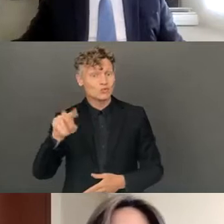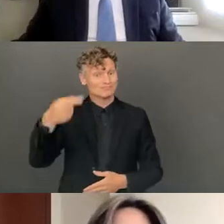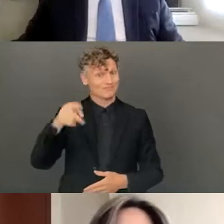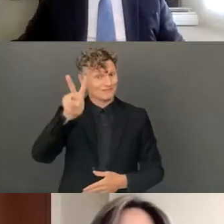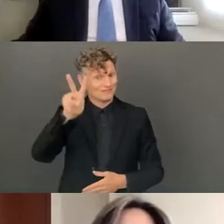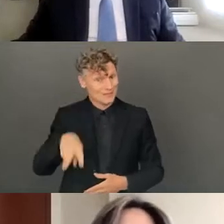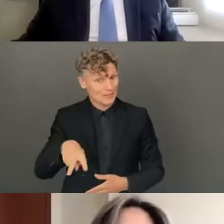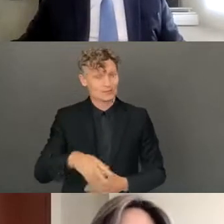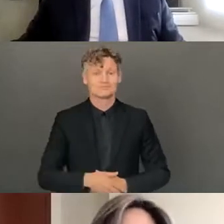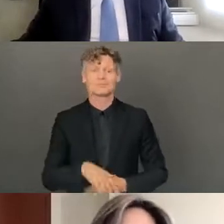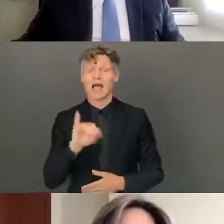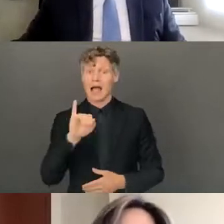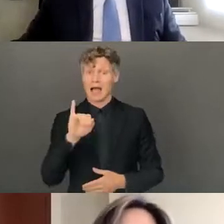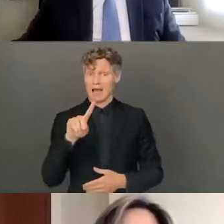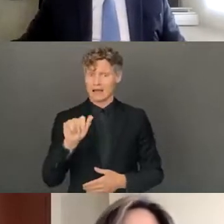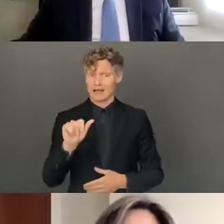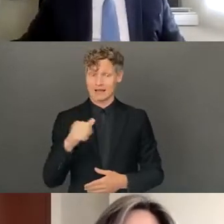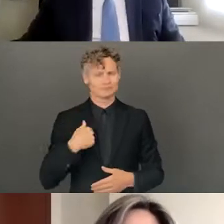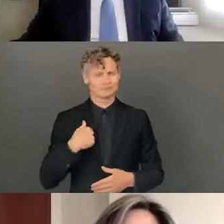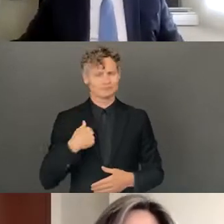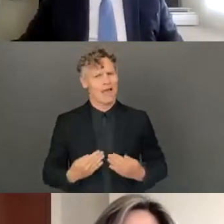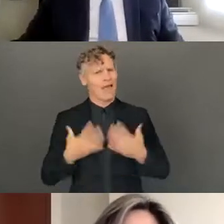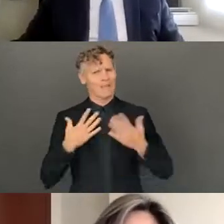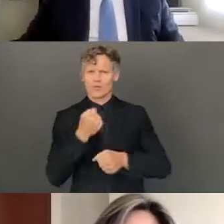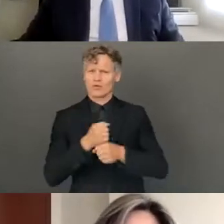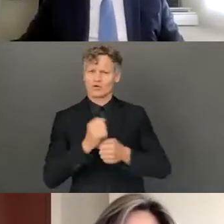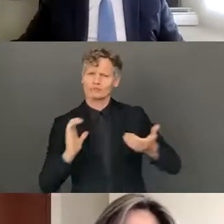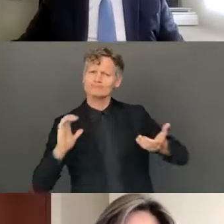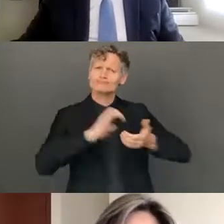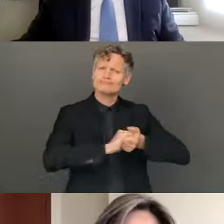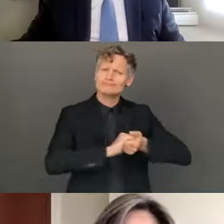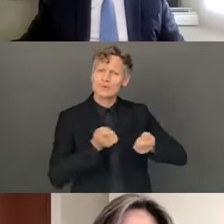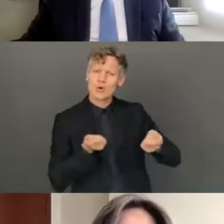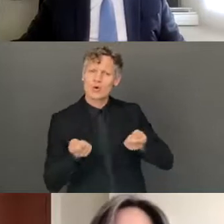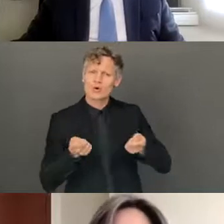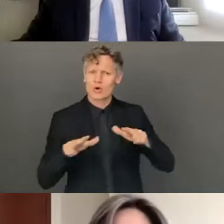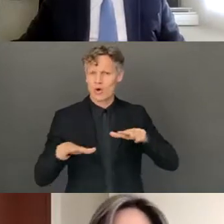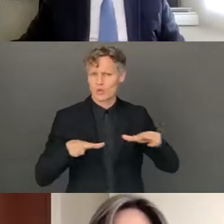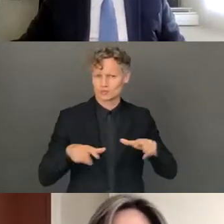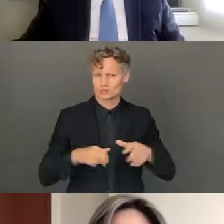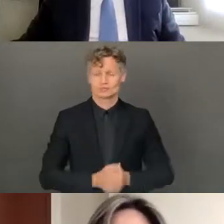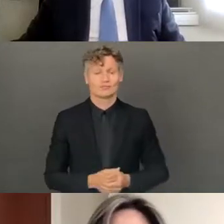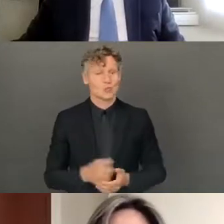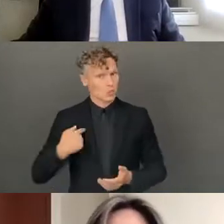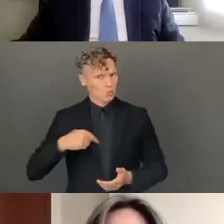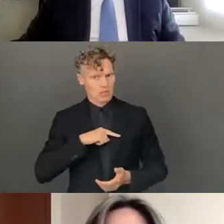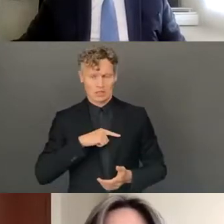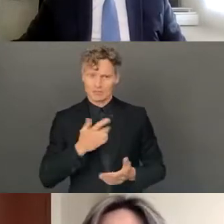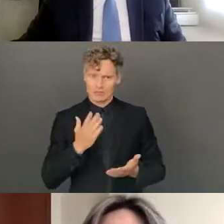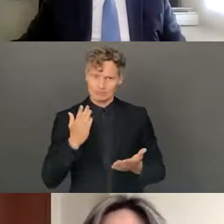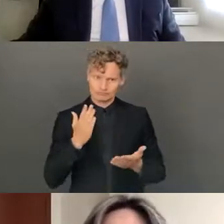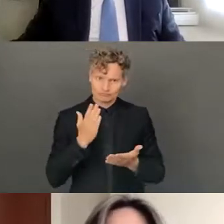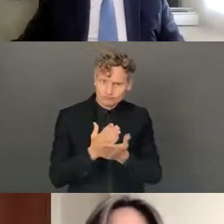L'IDA est ravi de participer comme co-hôte et nous allons nous assurer d'avoir une voix bien claire pour les